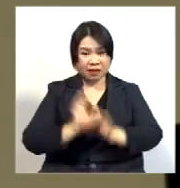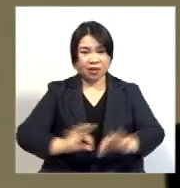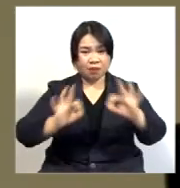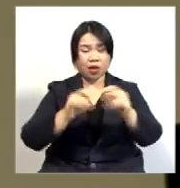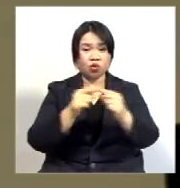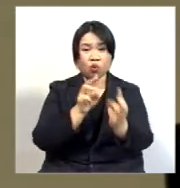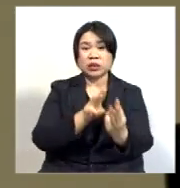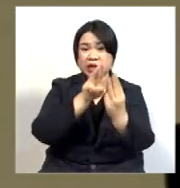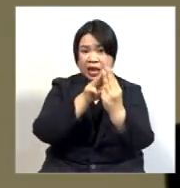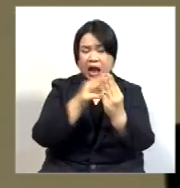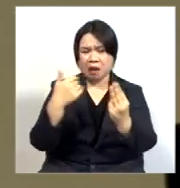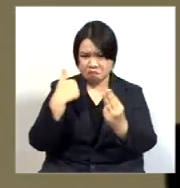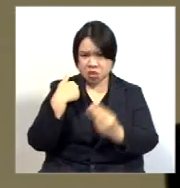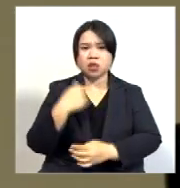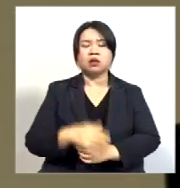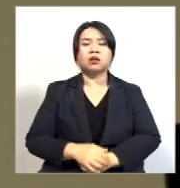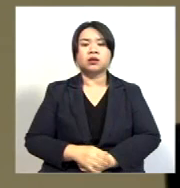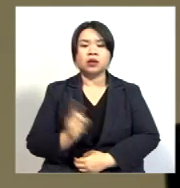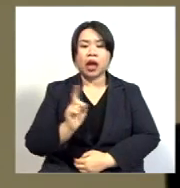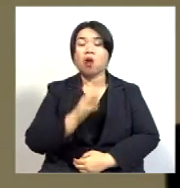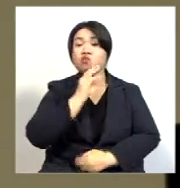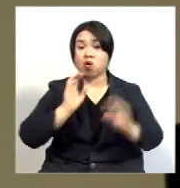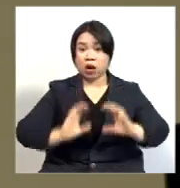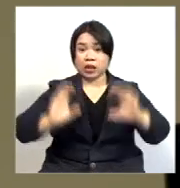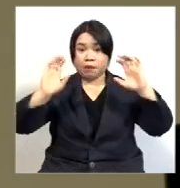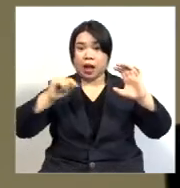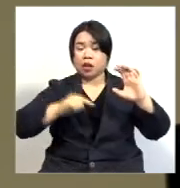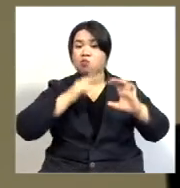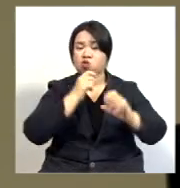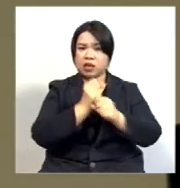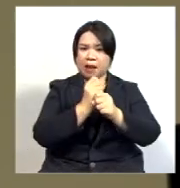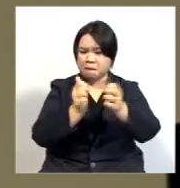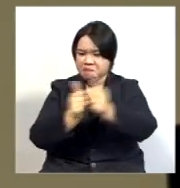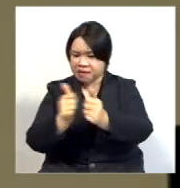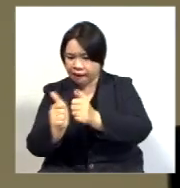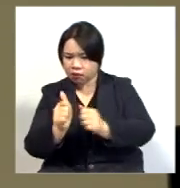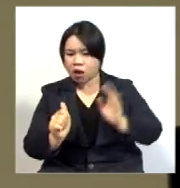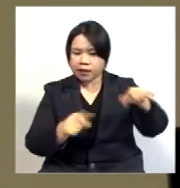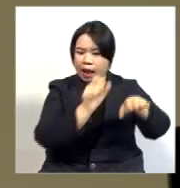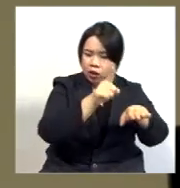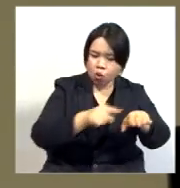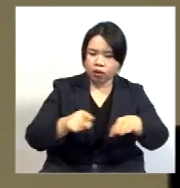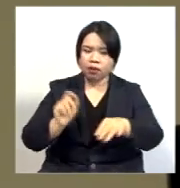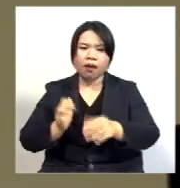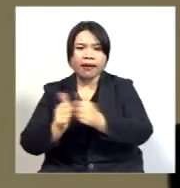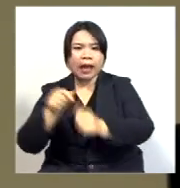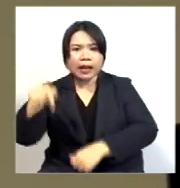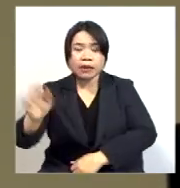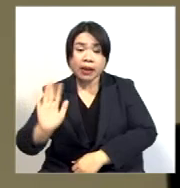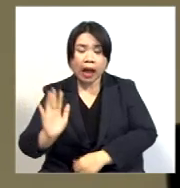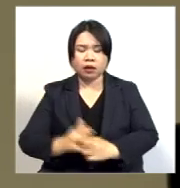เนี่ยมันยังล็อกอยู่นะว่ารัฐจะสร้างทางแข่งขันไม่ได้ดังที่แพ้คดีมาแล้วแล้ว